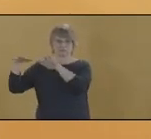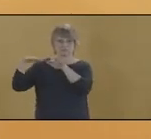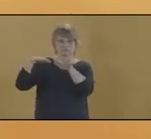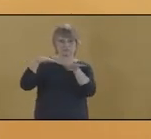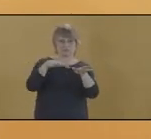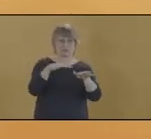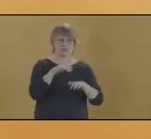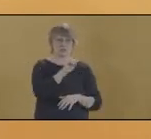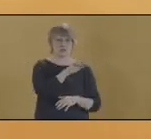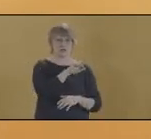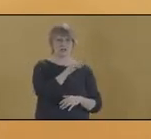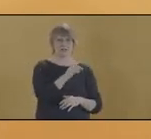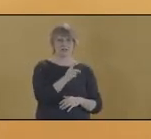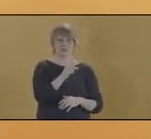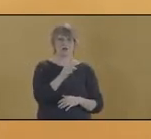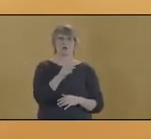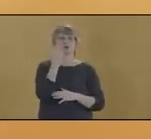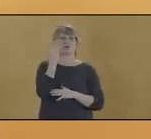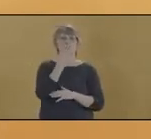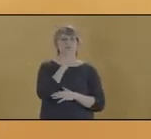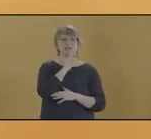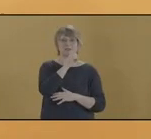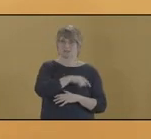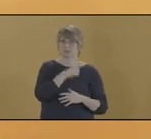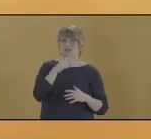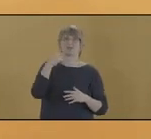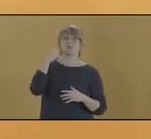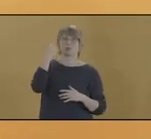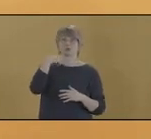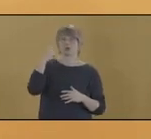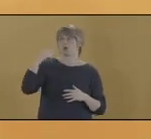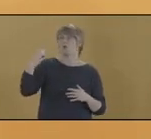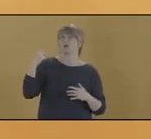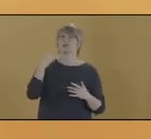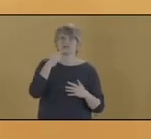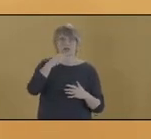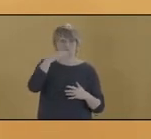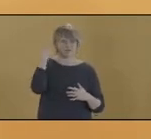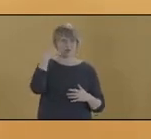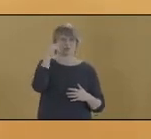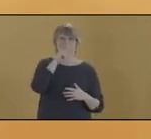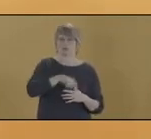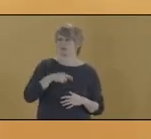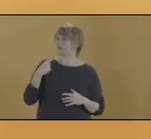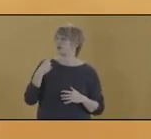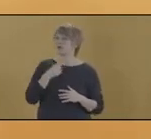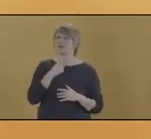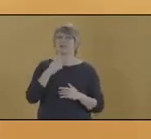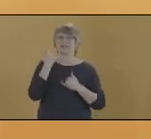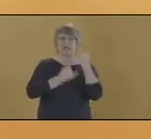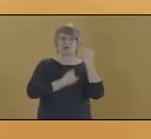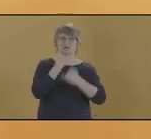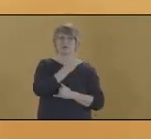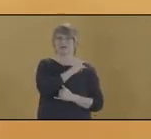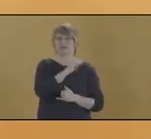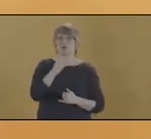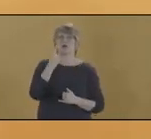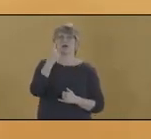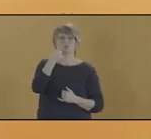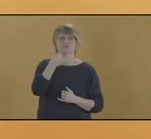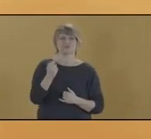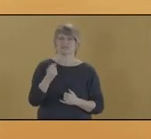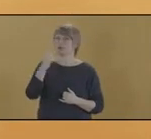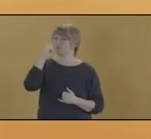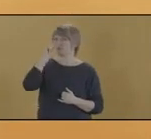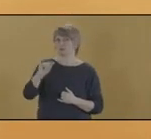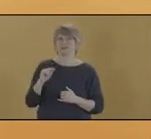die ARD-Korrespondentin in Moskau, die da wirklich auch ja, sehr erfahren ist, die war sich im Januar 2021 noch sicher, dass